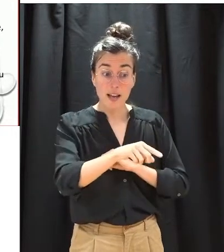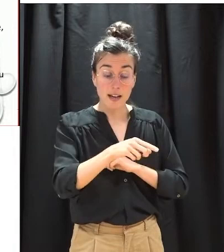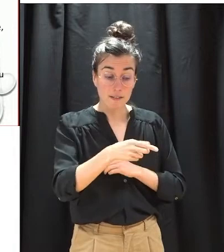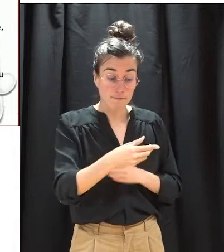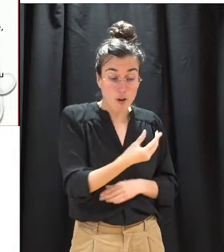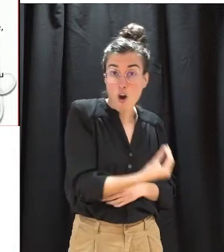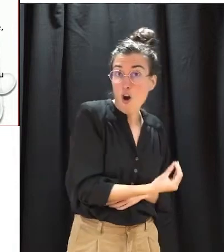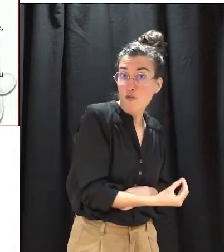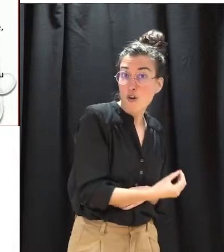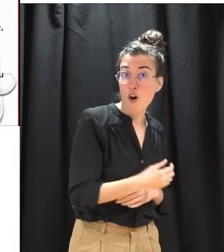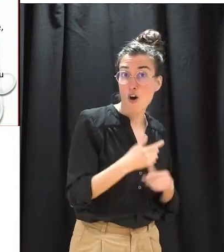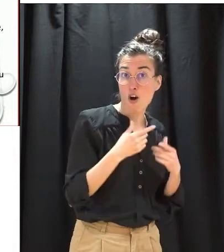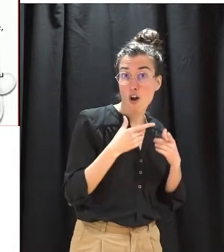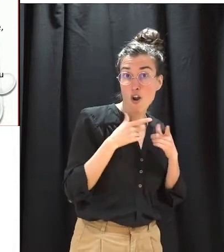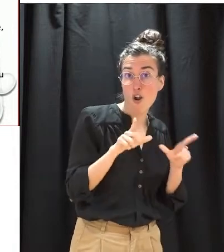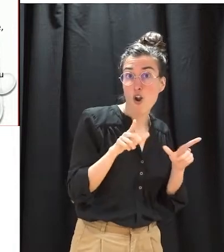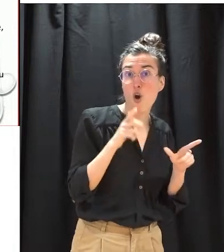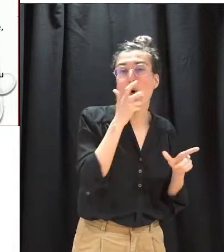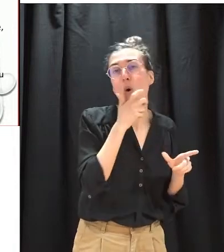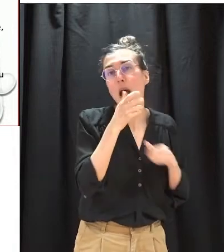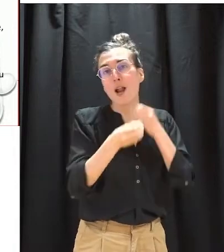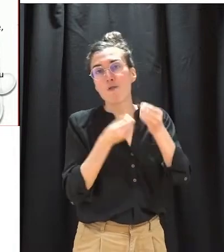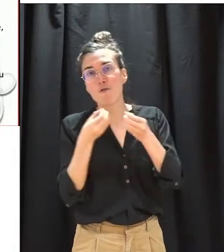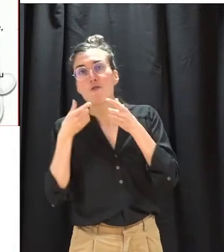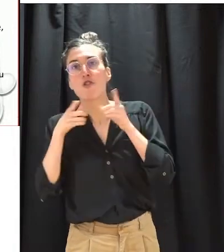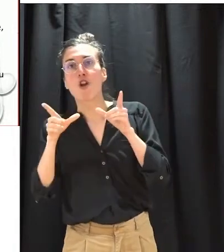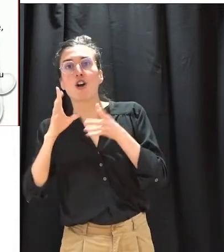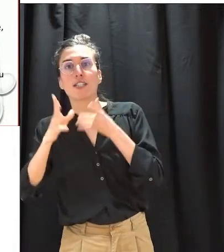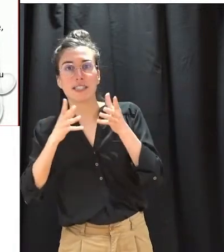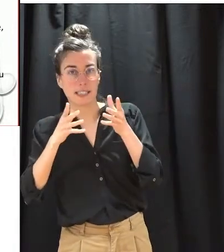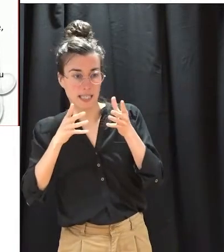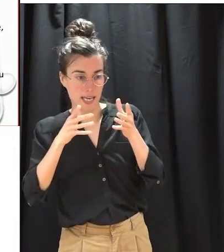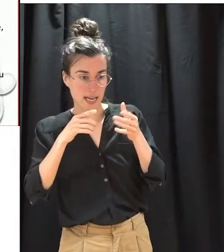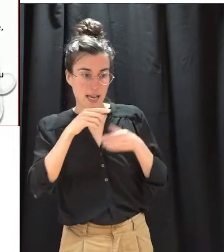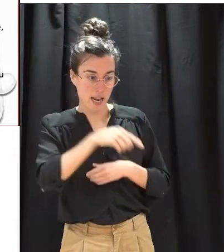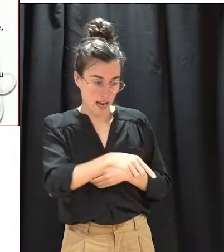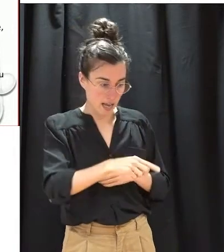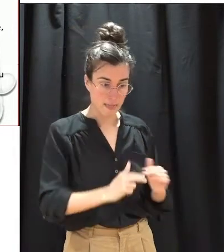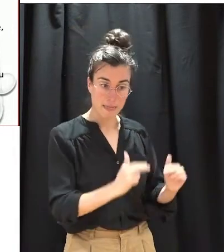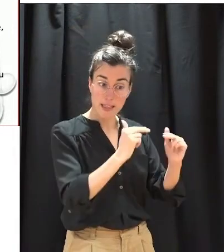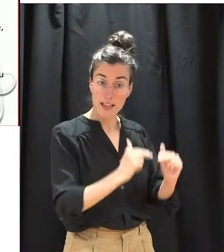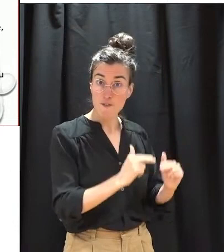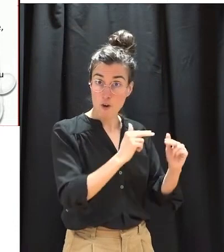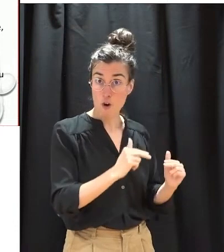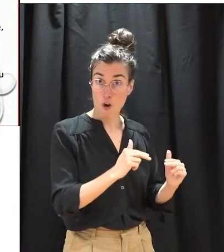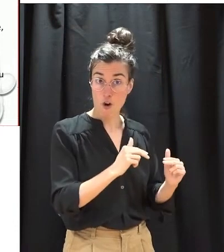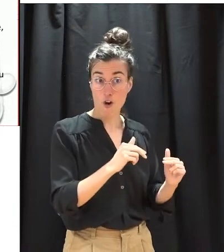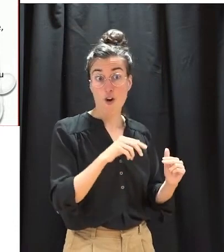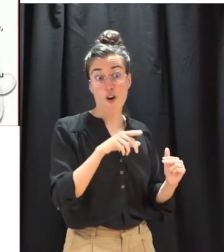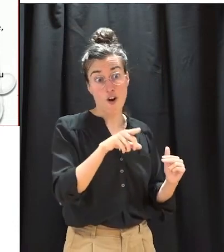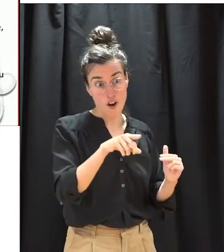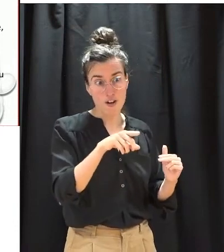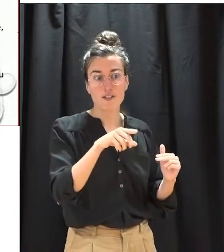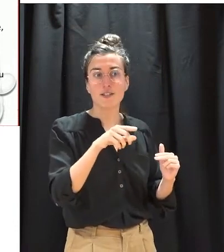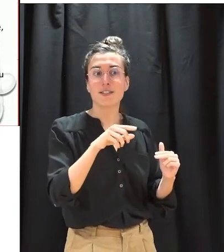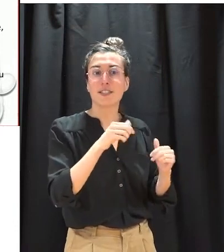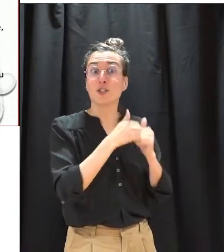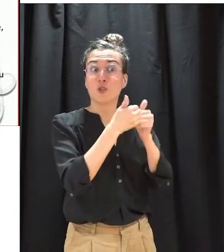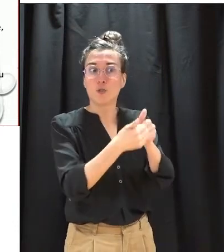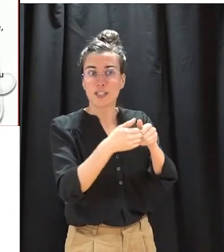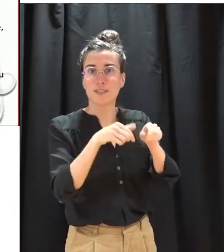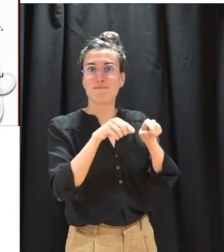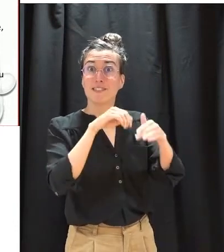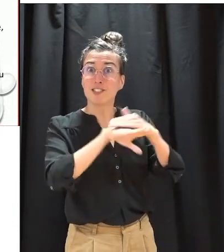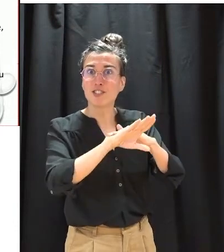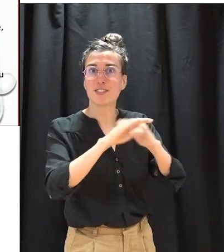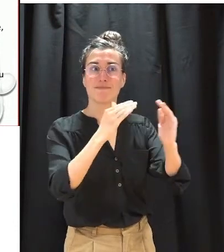donc le niveau de langue orale ou signée va dépendre de l'utilisation qu'on va faire à son domicile, du seuil